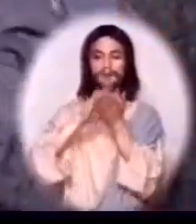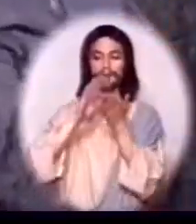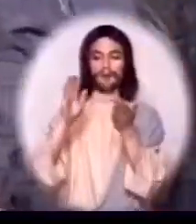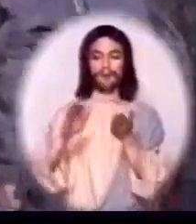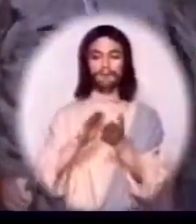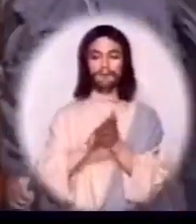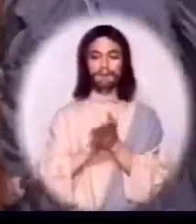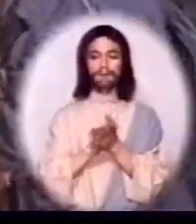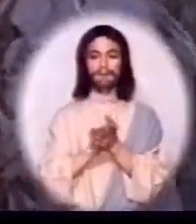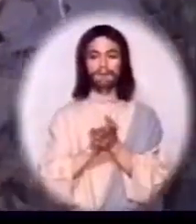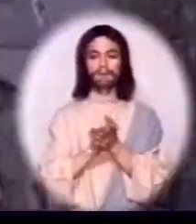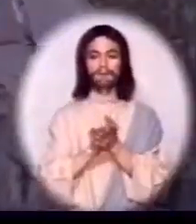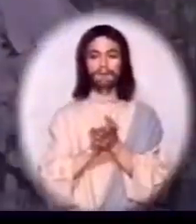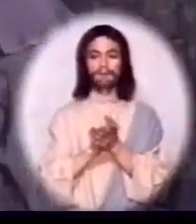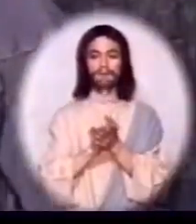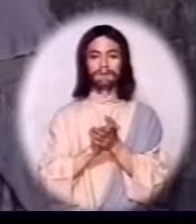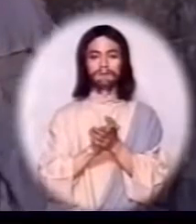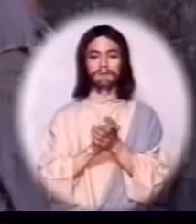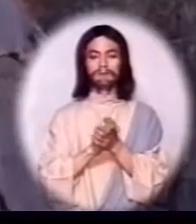있었습니다.